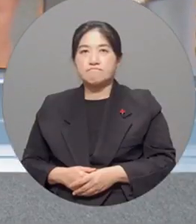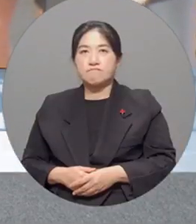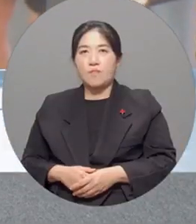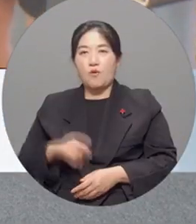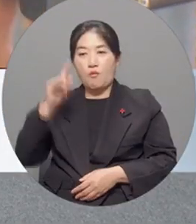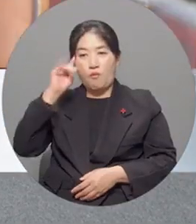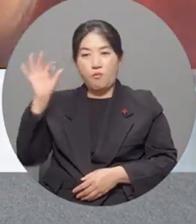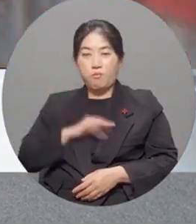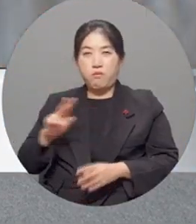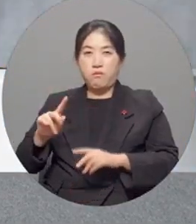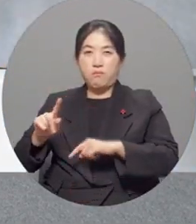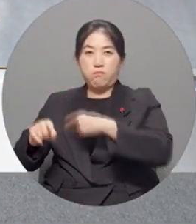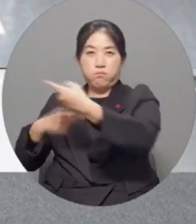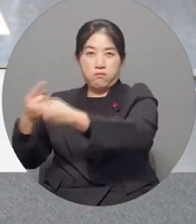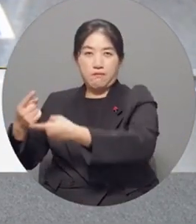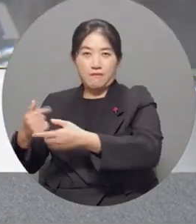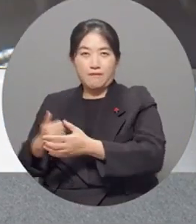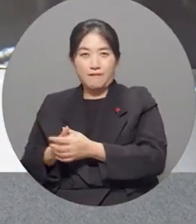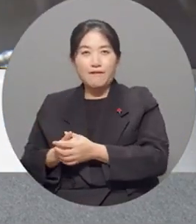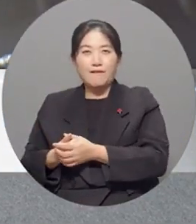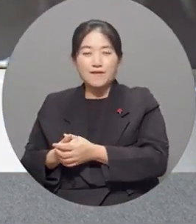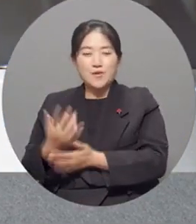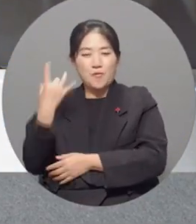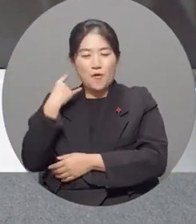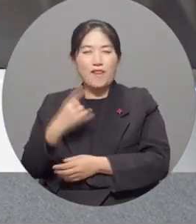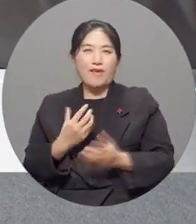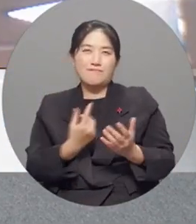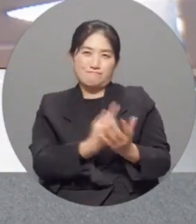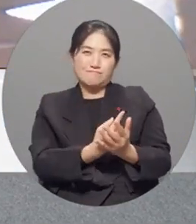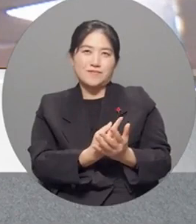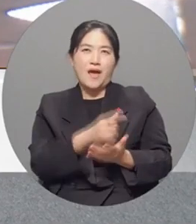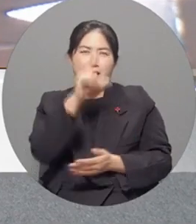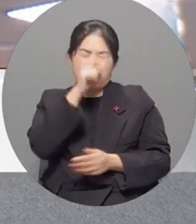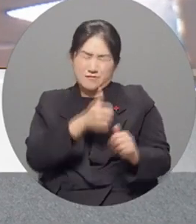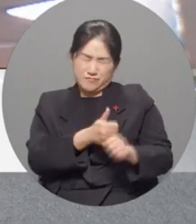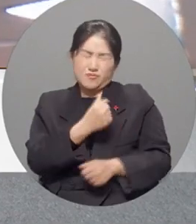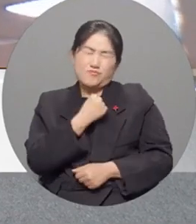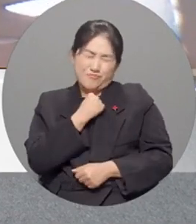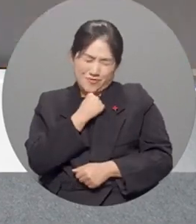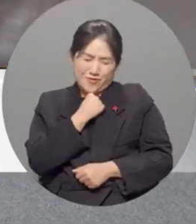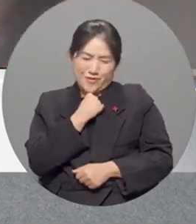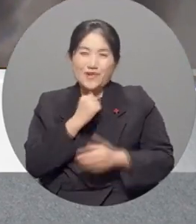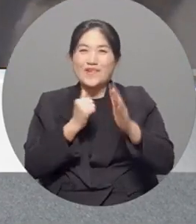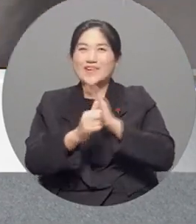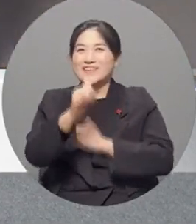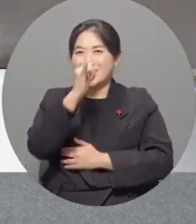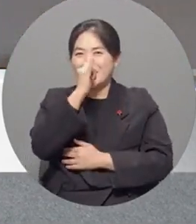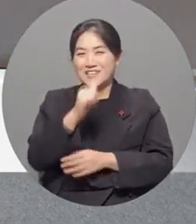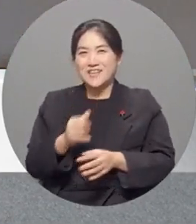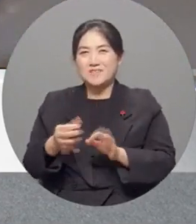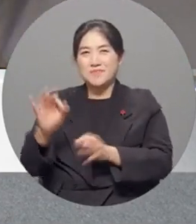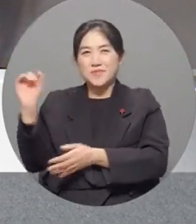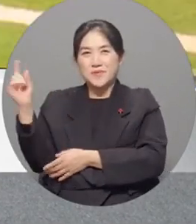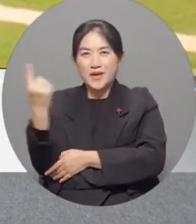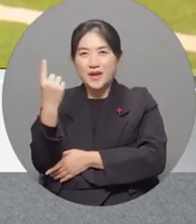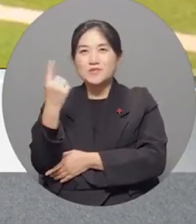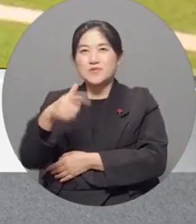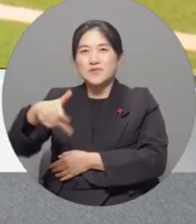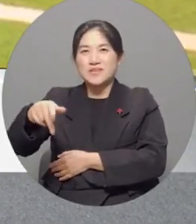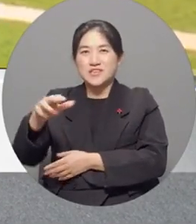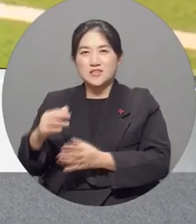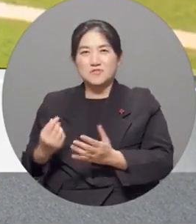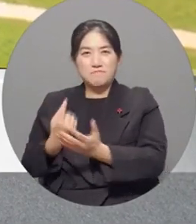살짝 트레이드로 팀을 옮겼지만 원소속팀 LG 우승을 간절하게 원했던 선수가 있습니다. 프로야구 키움의 이주형